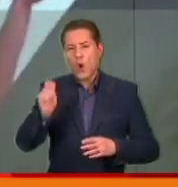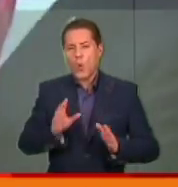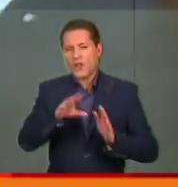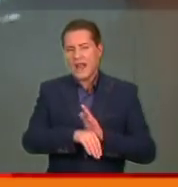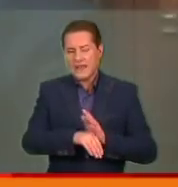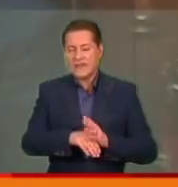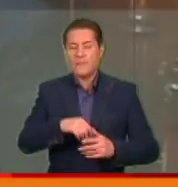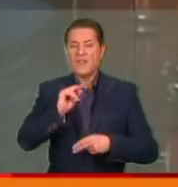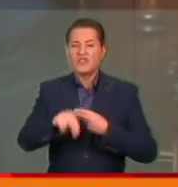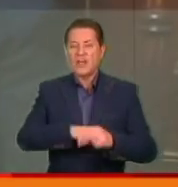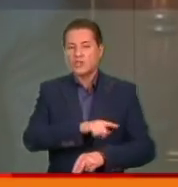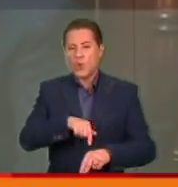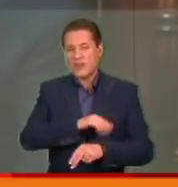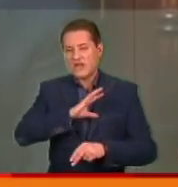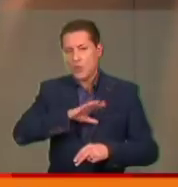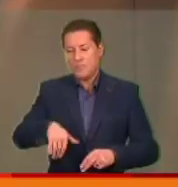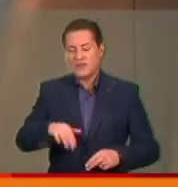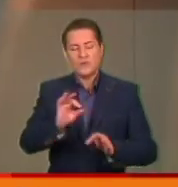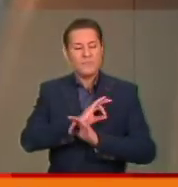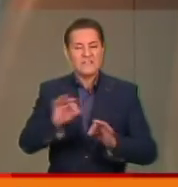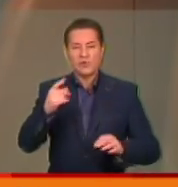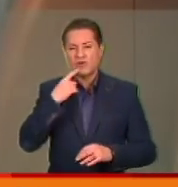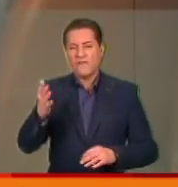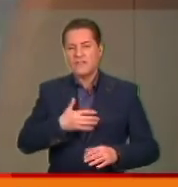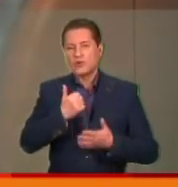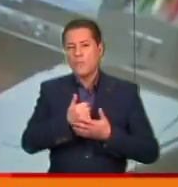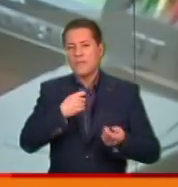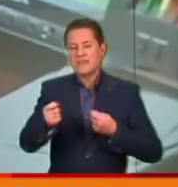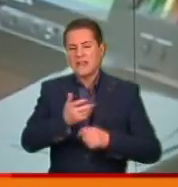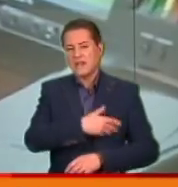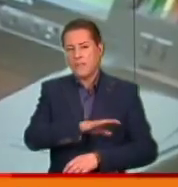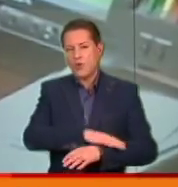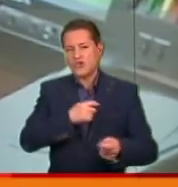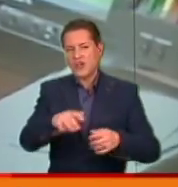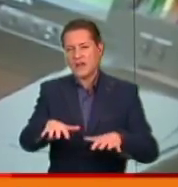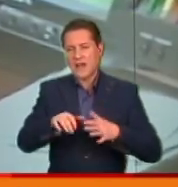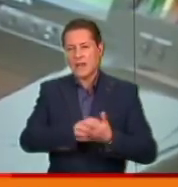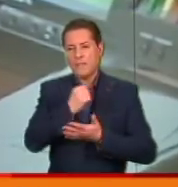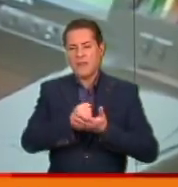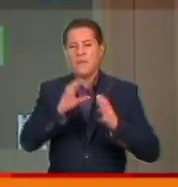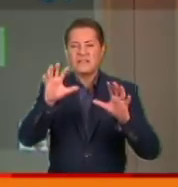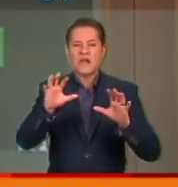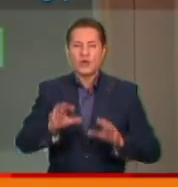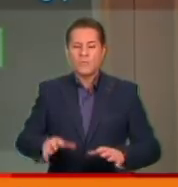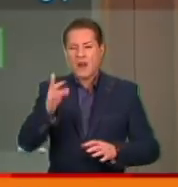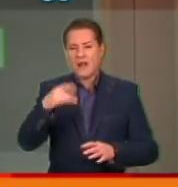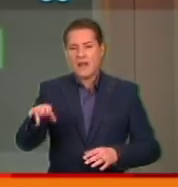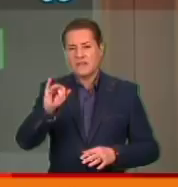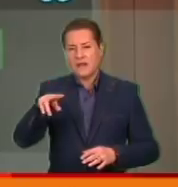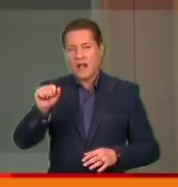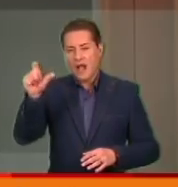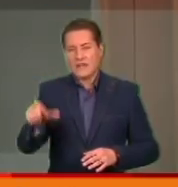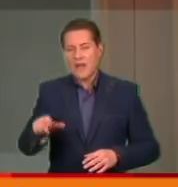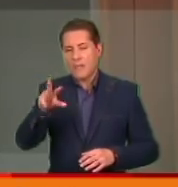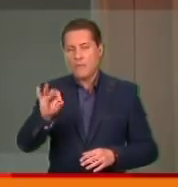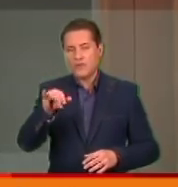І вже через годину після блискучого виступу польського президента Рада приймає законопроект радикала колеги